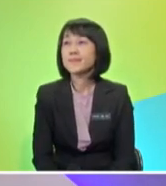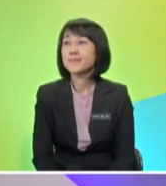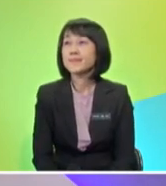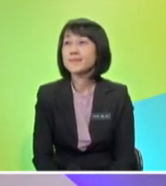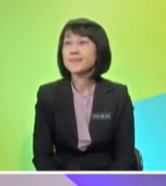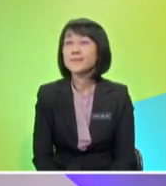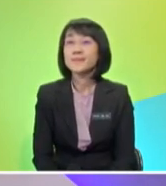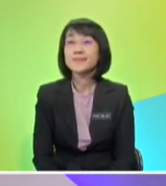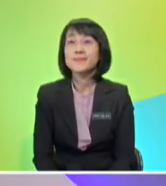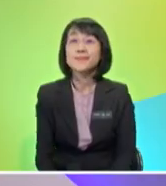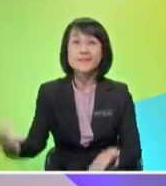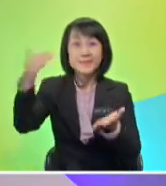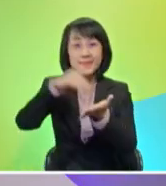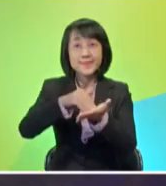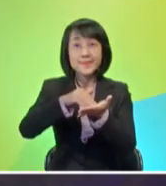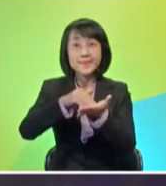Kita ke warna.